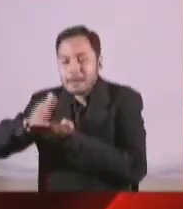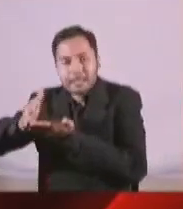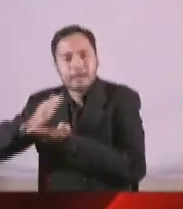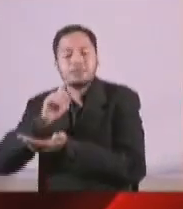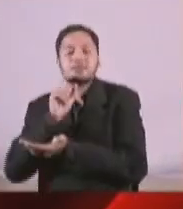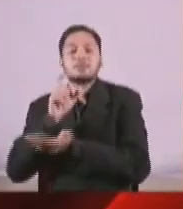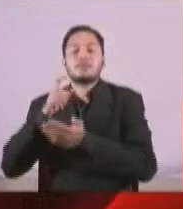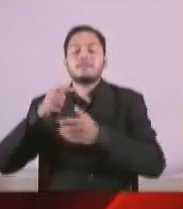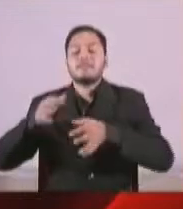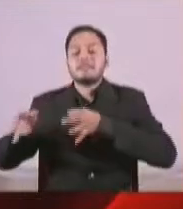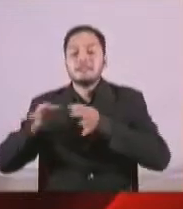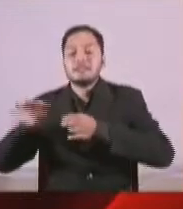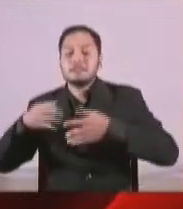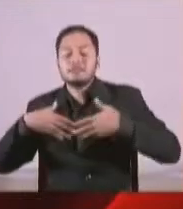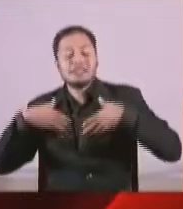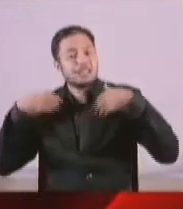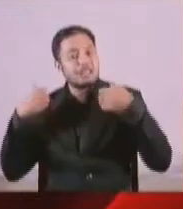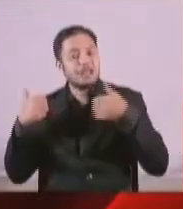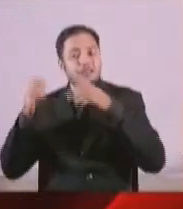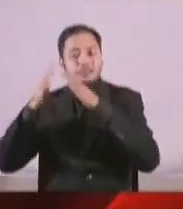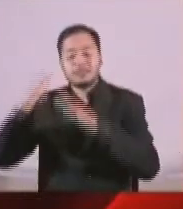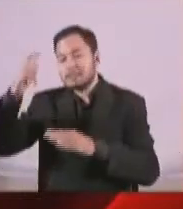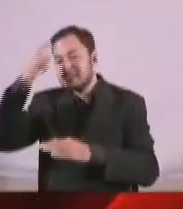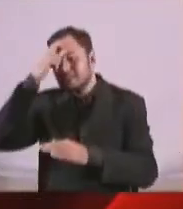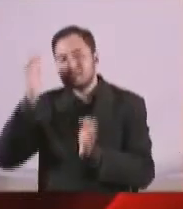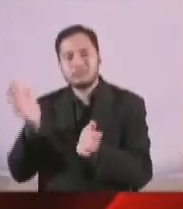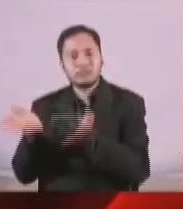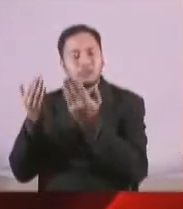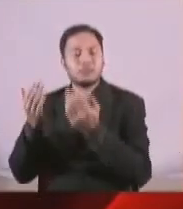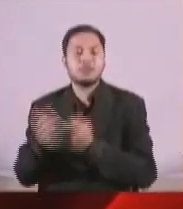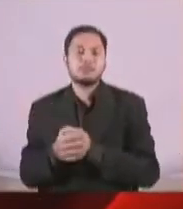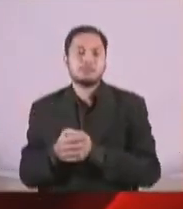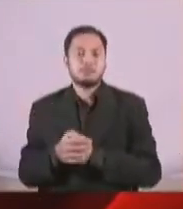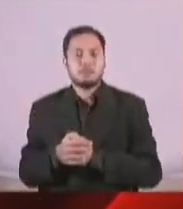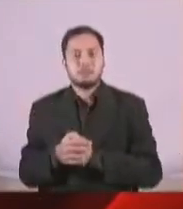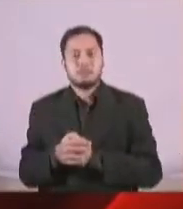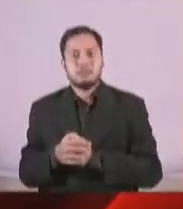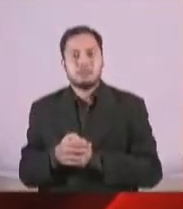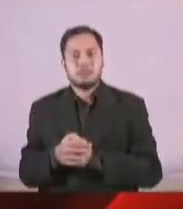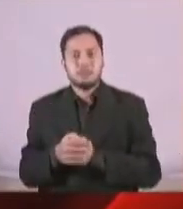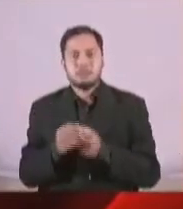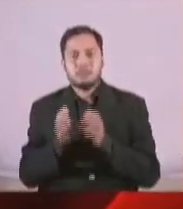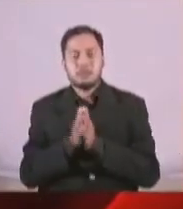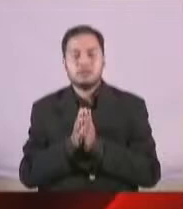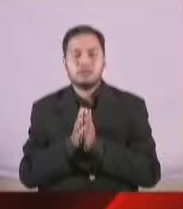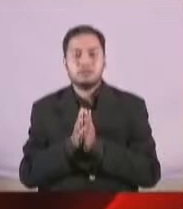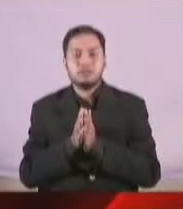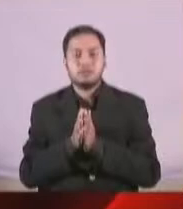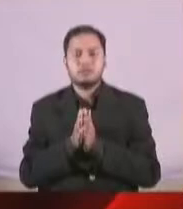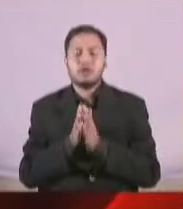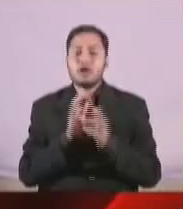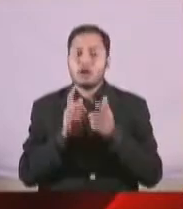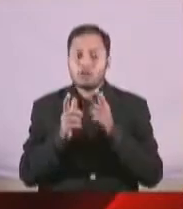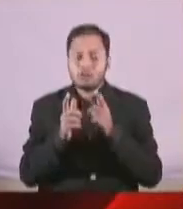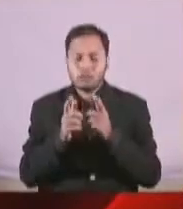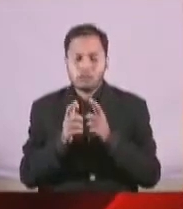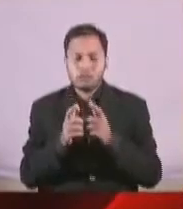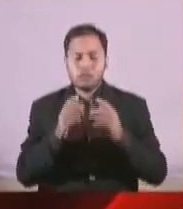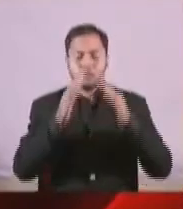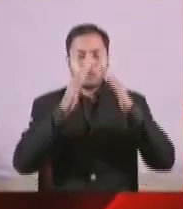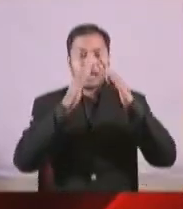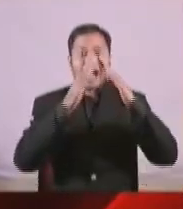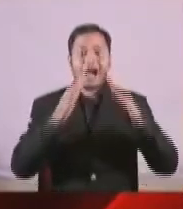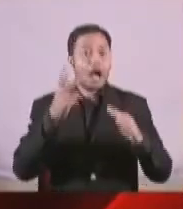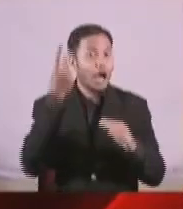Daripada beli Medan Klub hanya untuk meluaskan kantor gubernur. Kantor gubernur yang hari ini